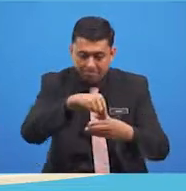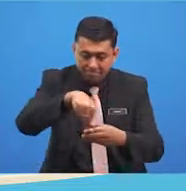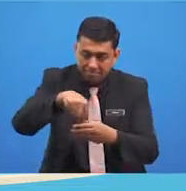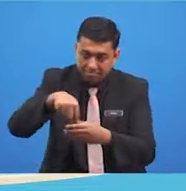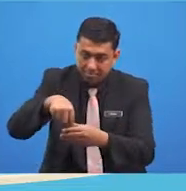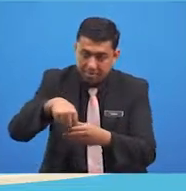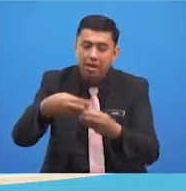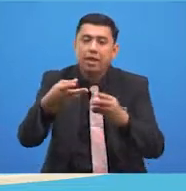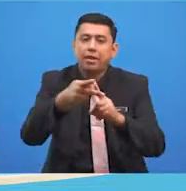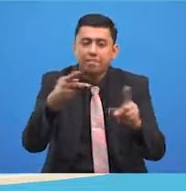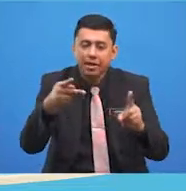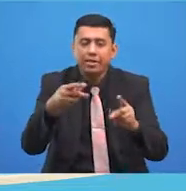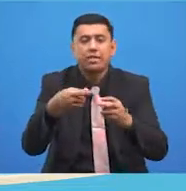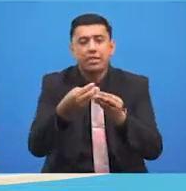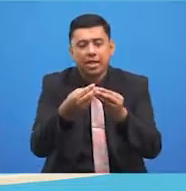daripada tanah.